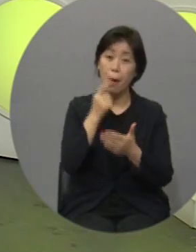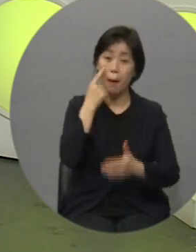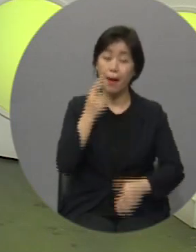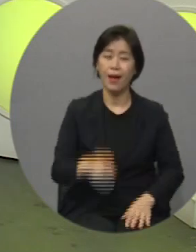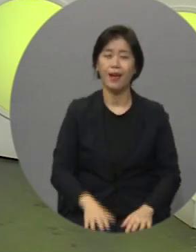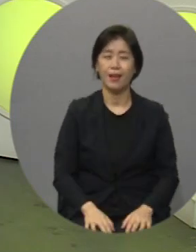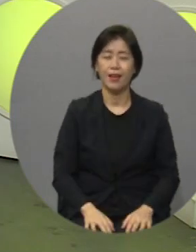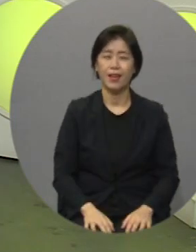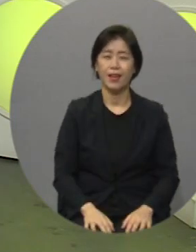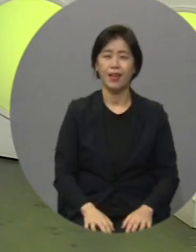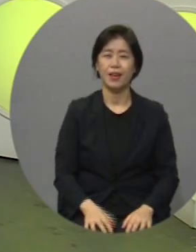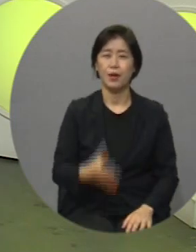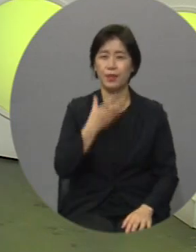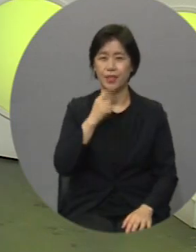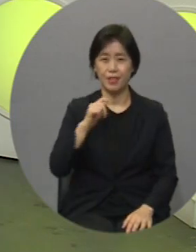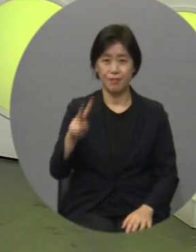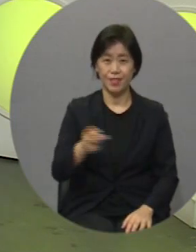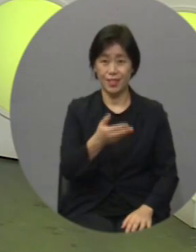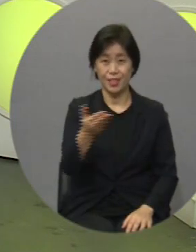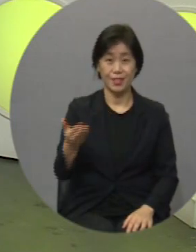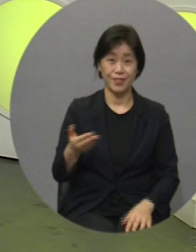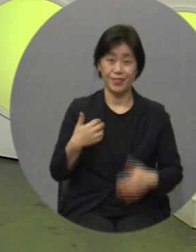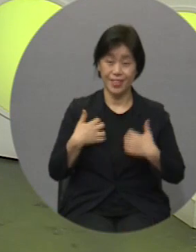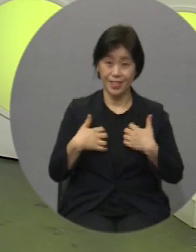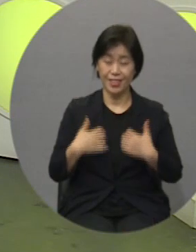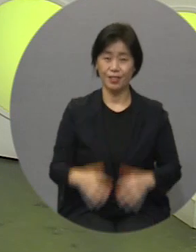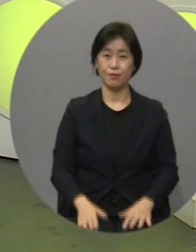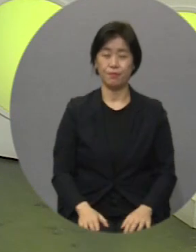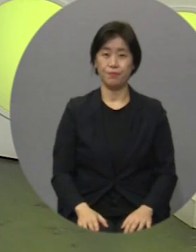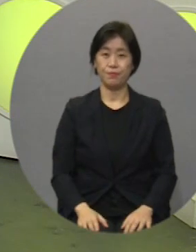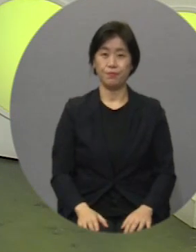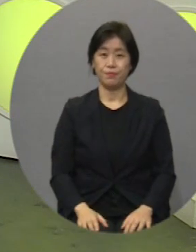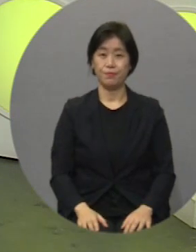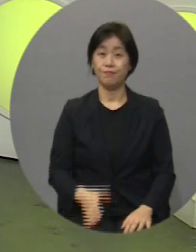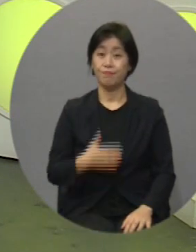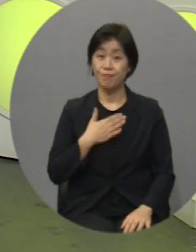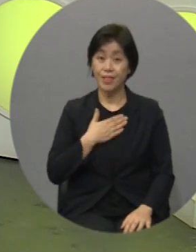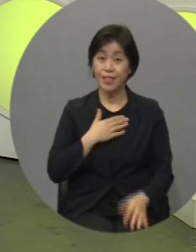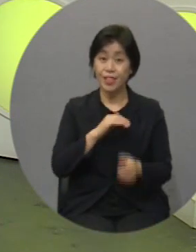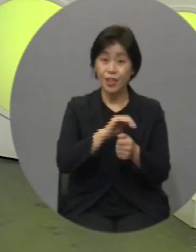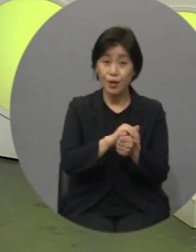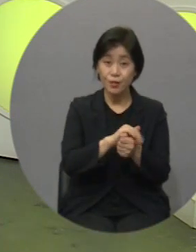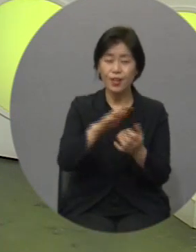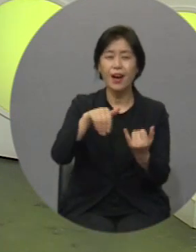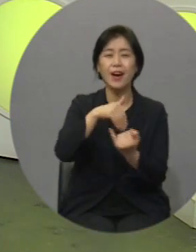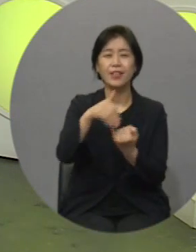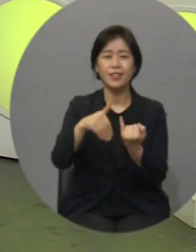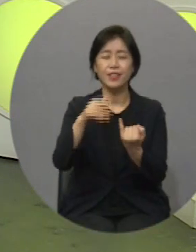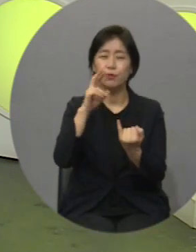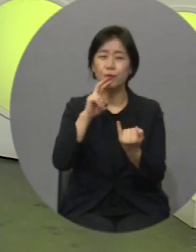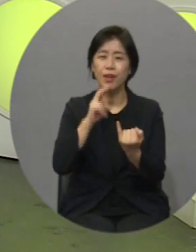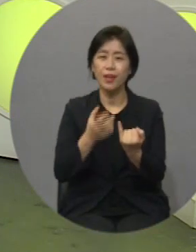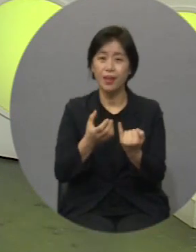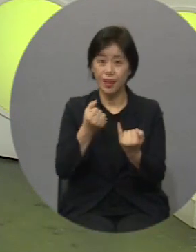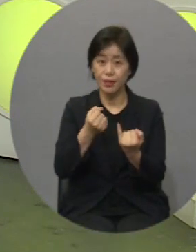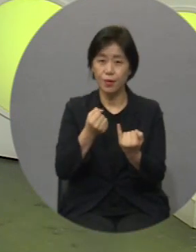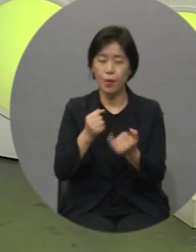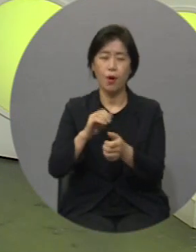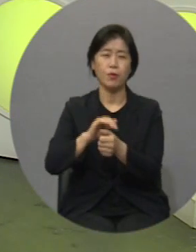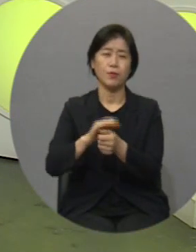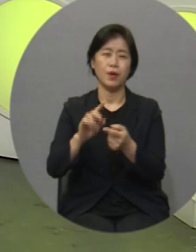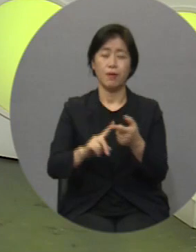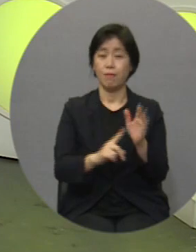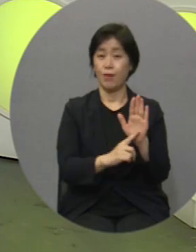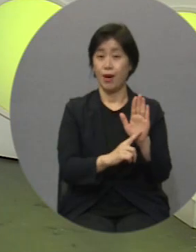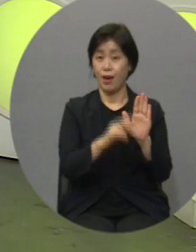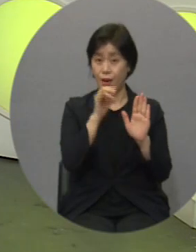복지TV 시청자 여러분 반갑습니다. 저는 경주 아가씨라는 곡으로 경주를 많이 좀 알리고도